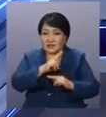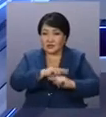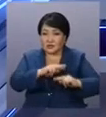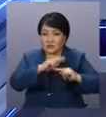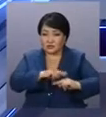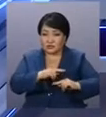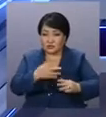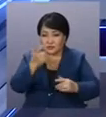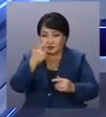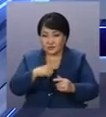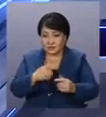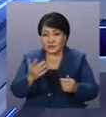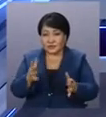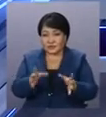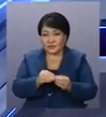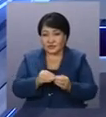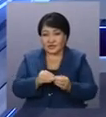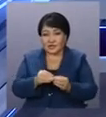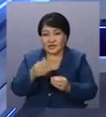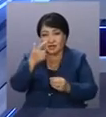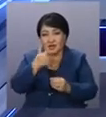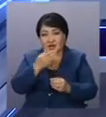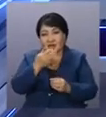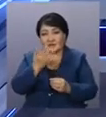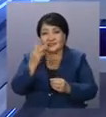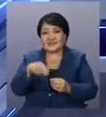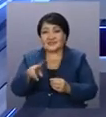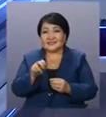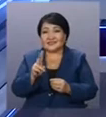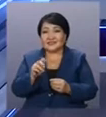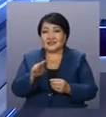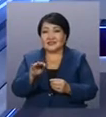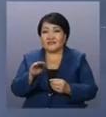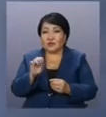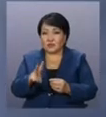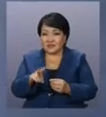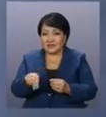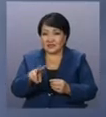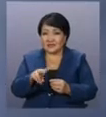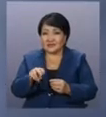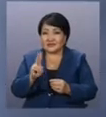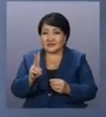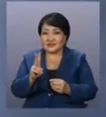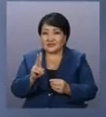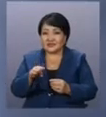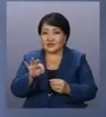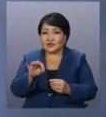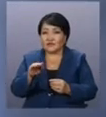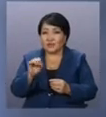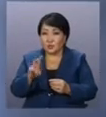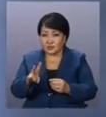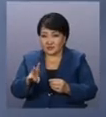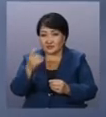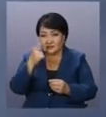диктофон алып жүрет. Кірер алдында диктофонын таныстырып өзін, жаңа науқасын фамилиясын айтып